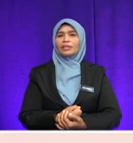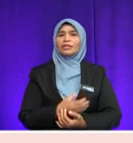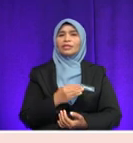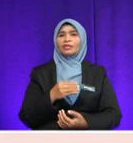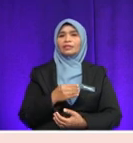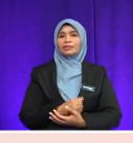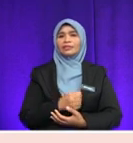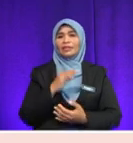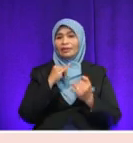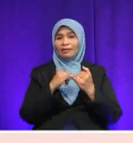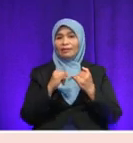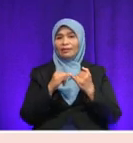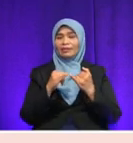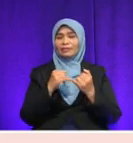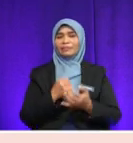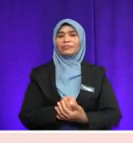Indonesia